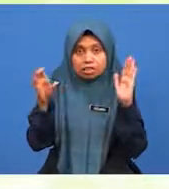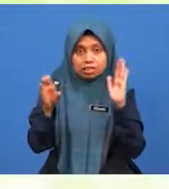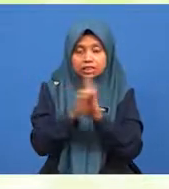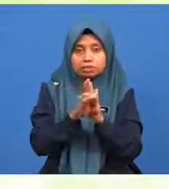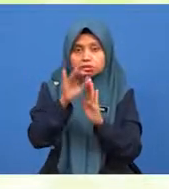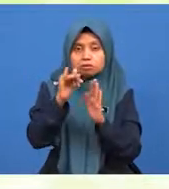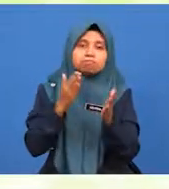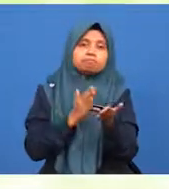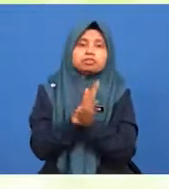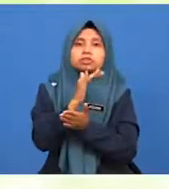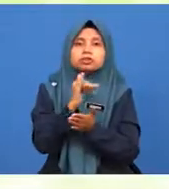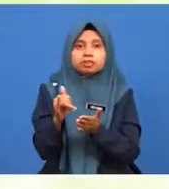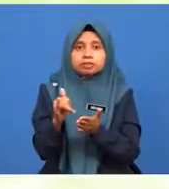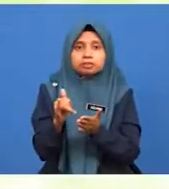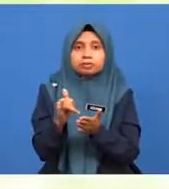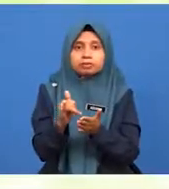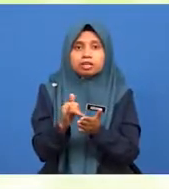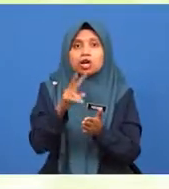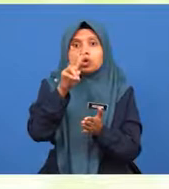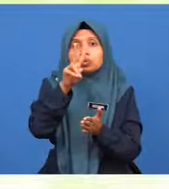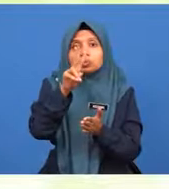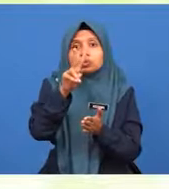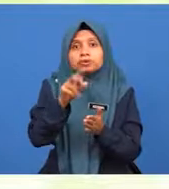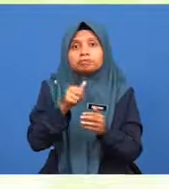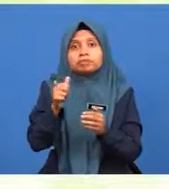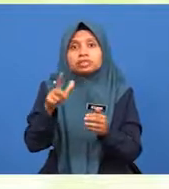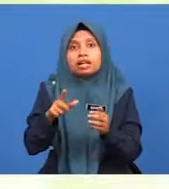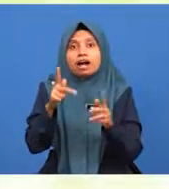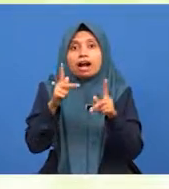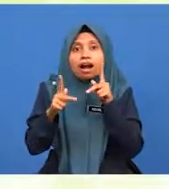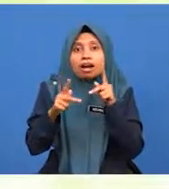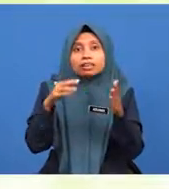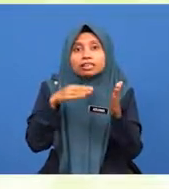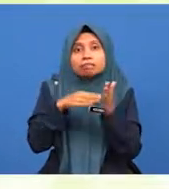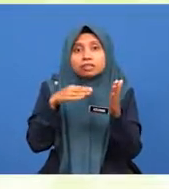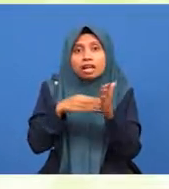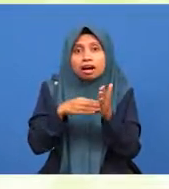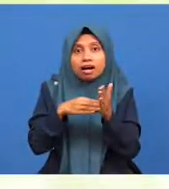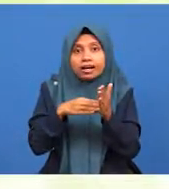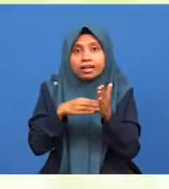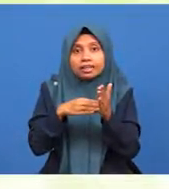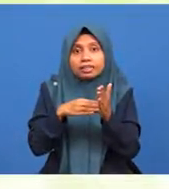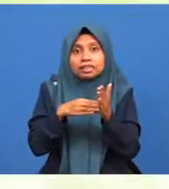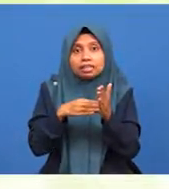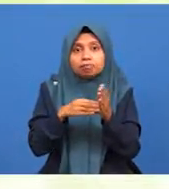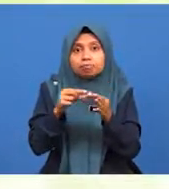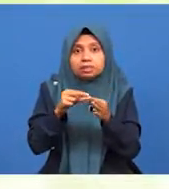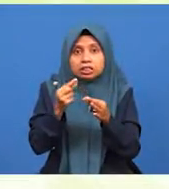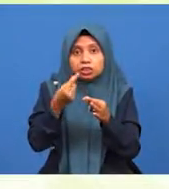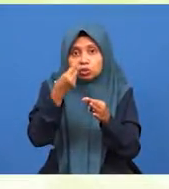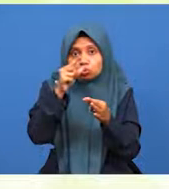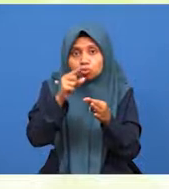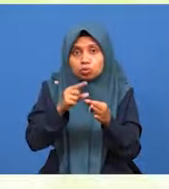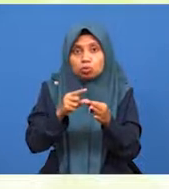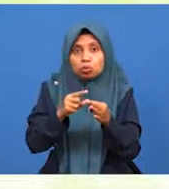Contoh yang seterusnya. Dua ialah kata bilangan, biji pula penjodoh bilangan bagi